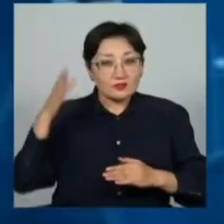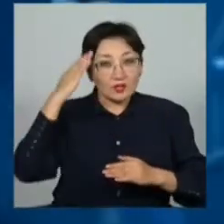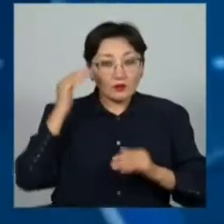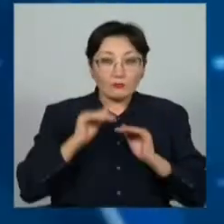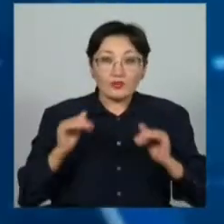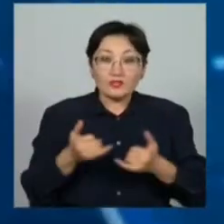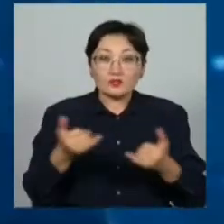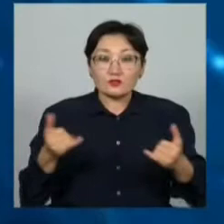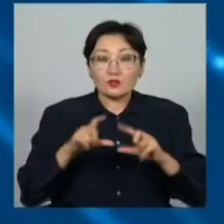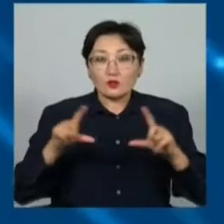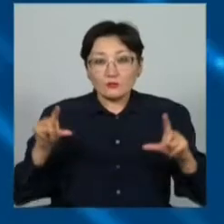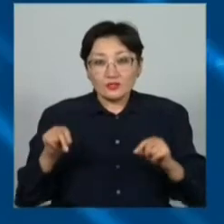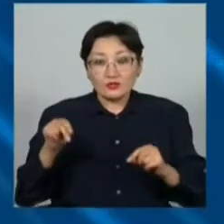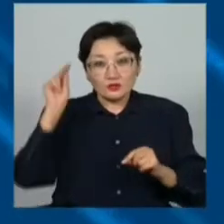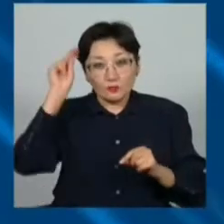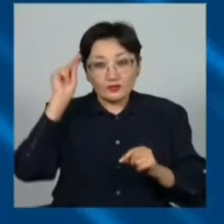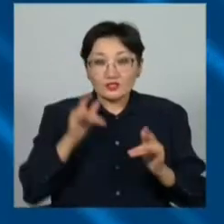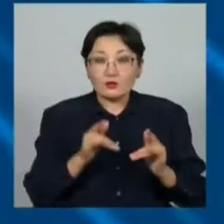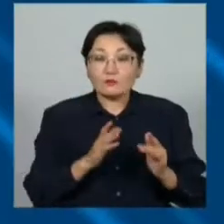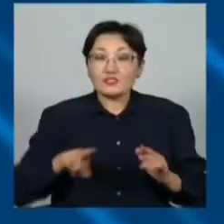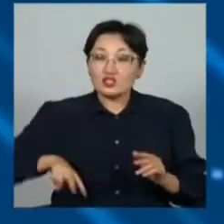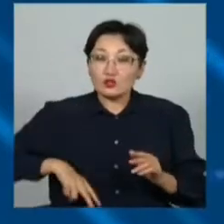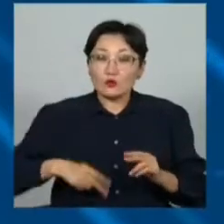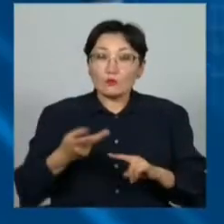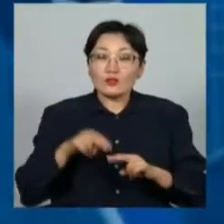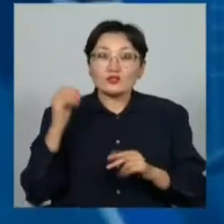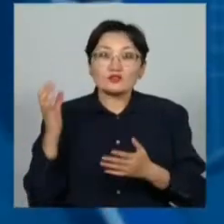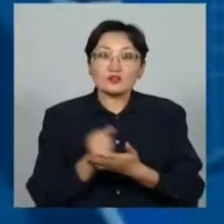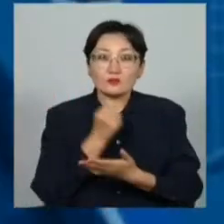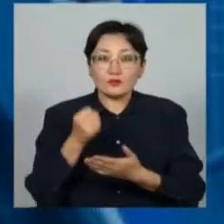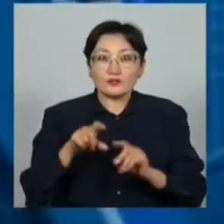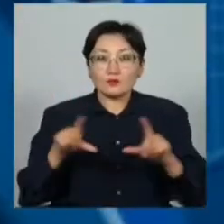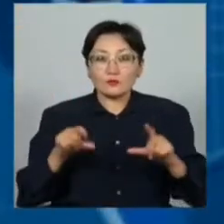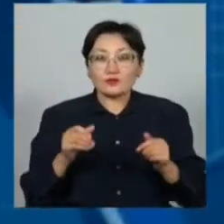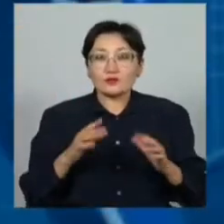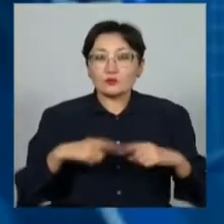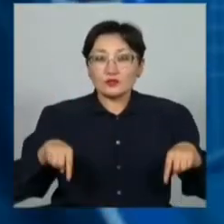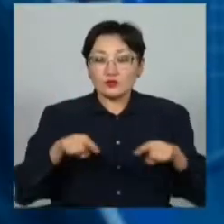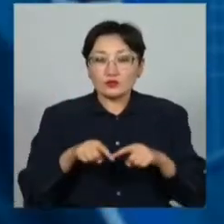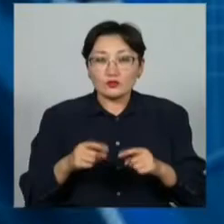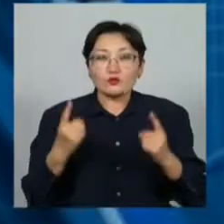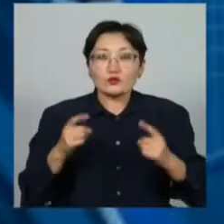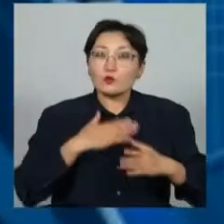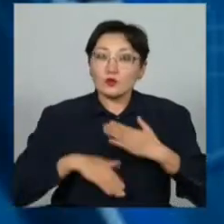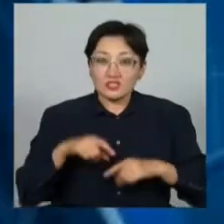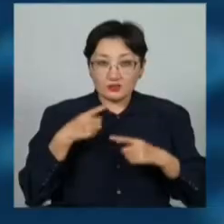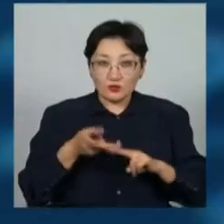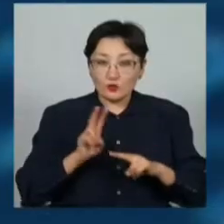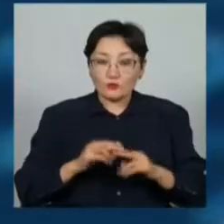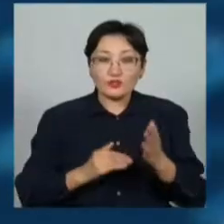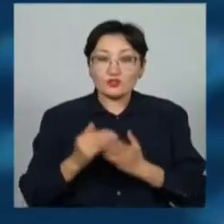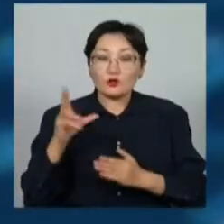балаларға арналған білім инновация лицей интернатының директоры бұл жетістіктің лицей ұжымы үшін зор мәртебе екенін айтады. Мұндай